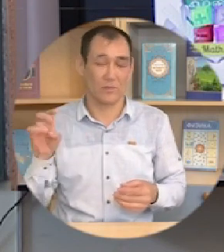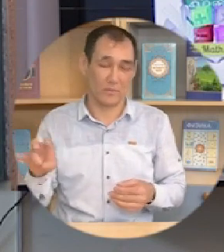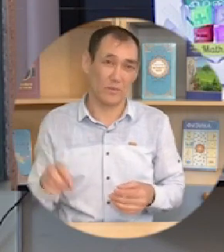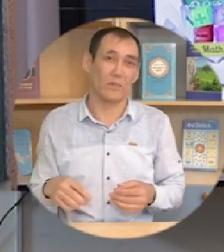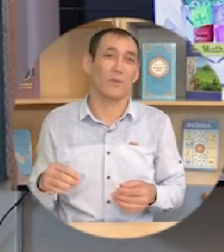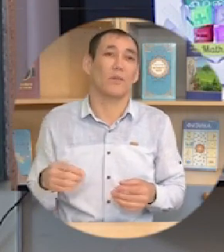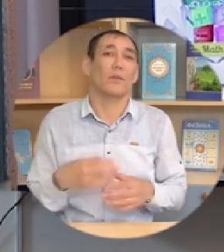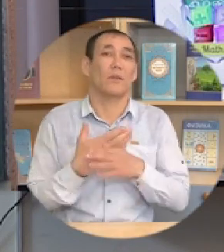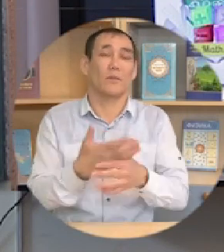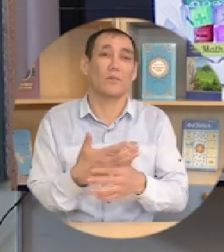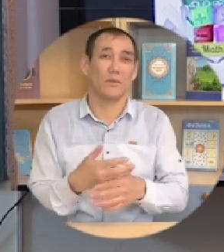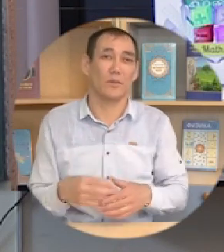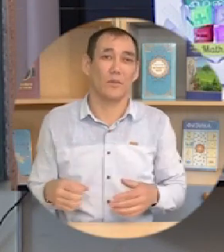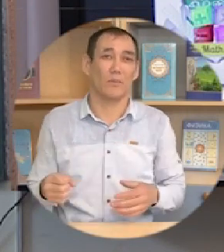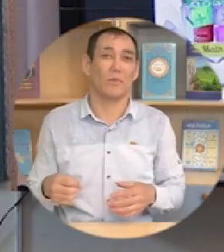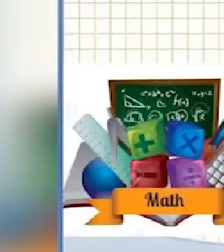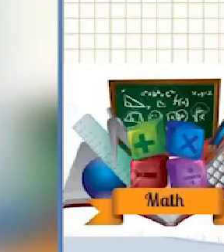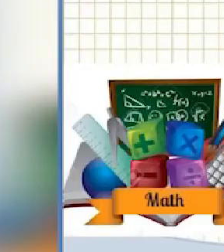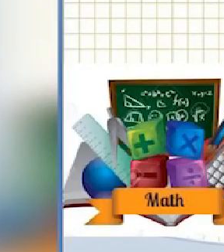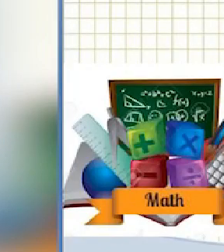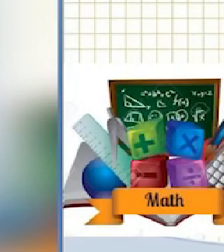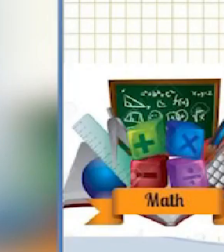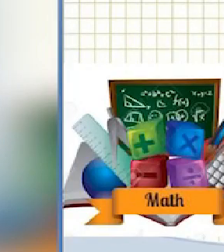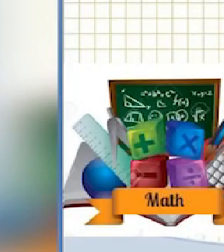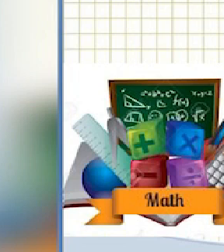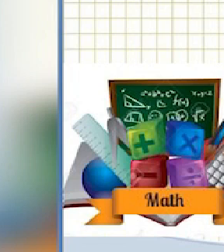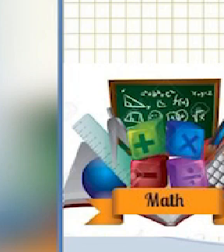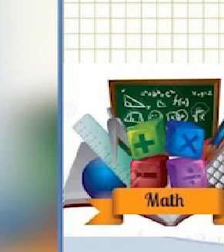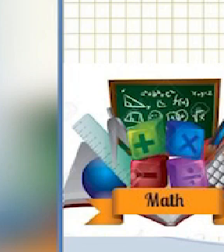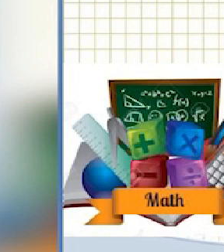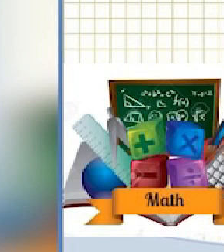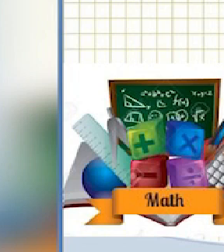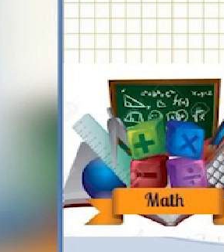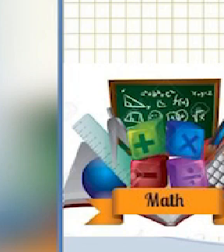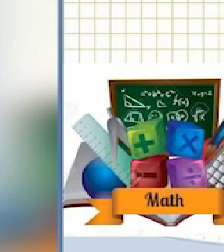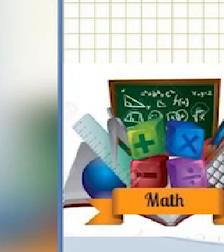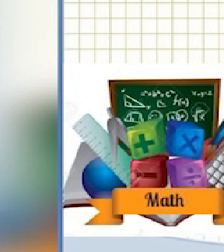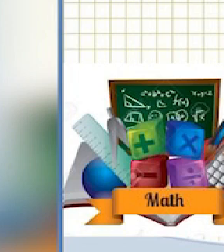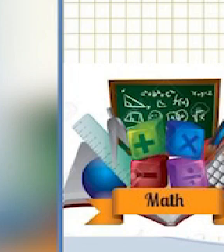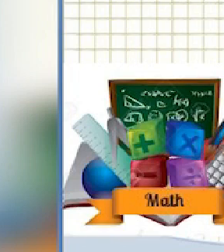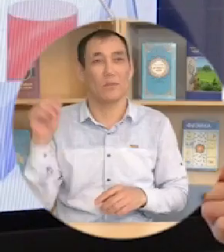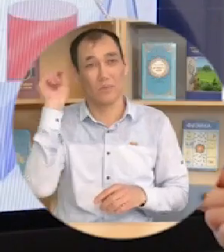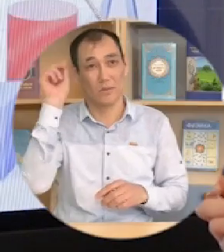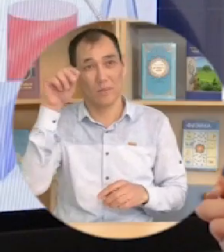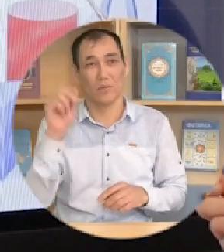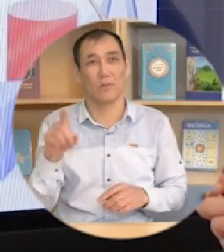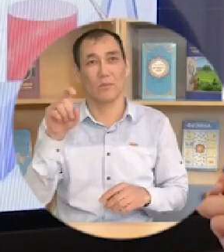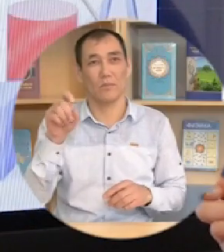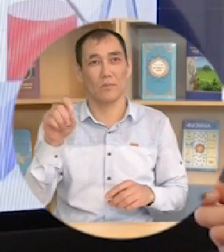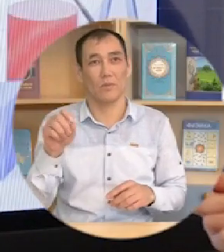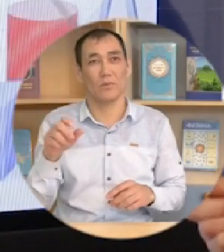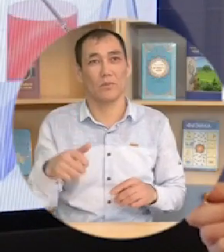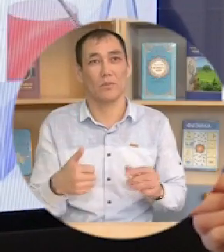өттік. Осы темадағы үйге тапсырма сабақлығымыздағы 166